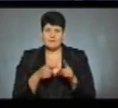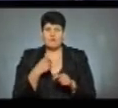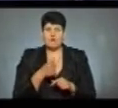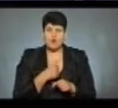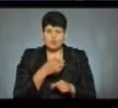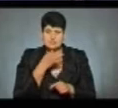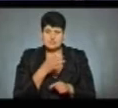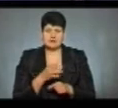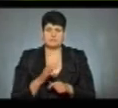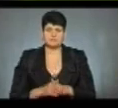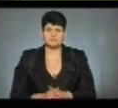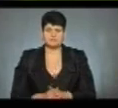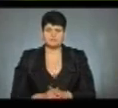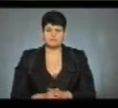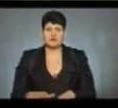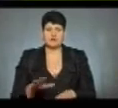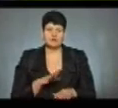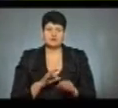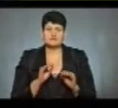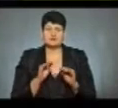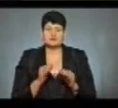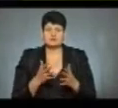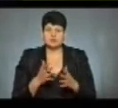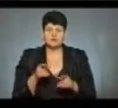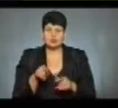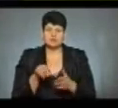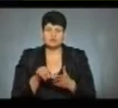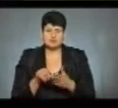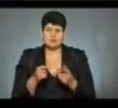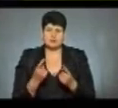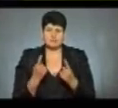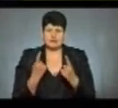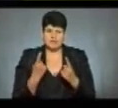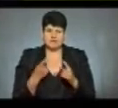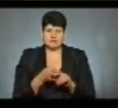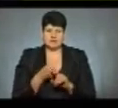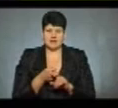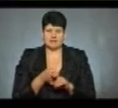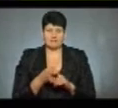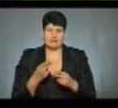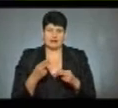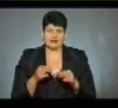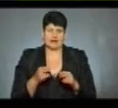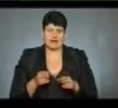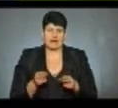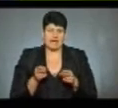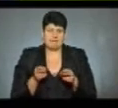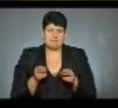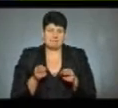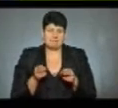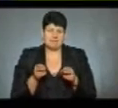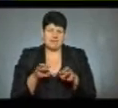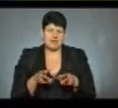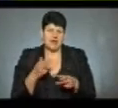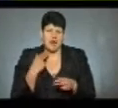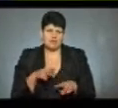розповів Василь Джиджора. Було встановлено, що її учасники мають обширні зв'язки в кримінальному середовищі, в тому числі в правоохоронних